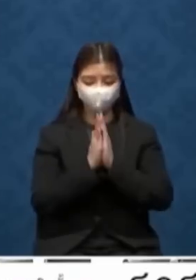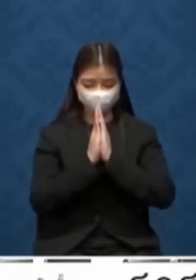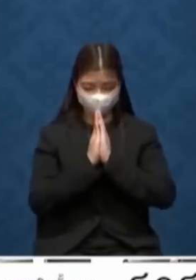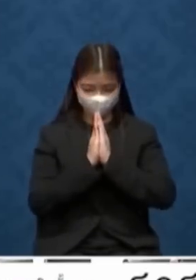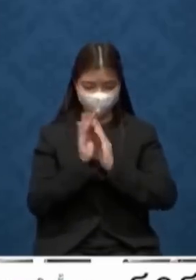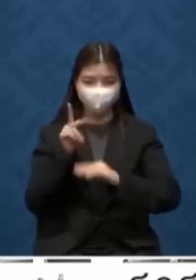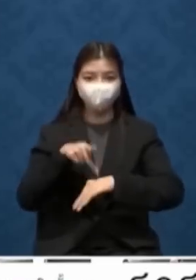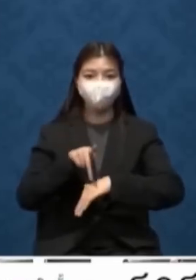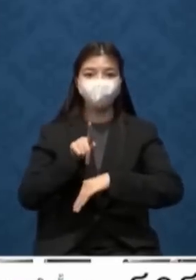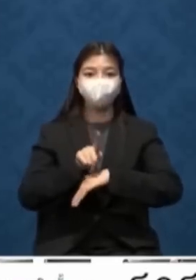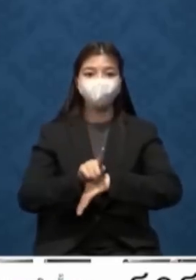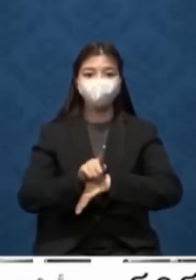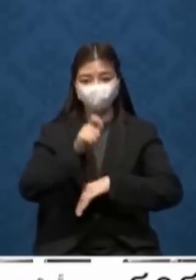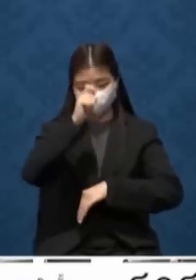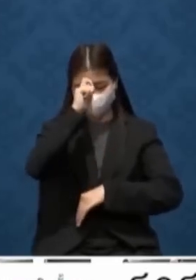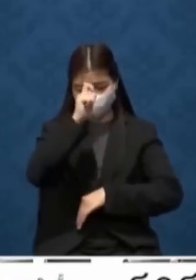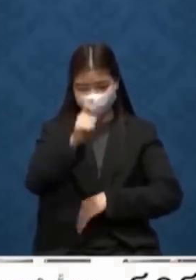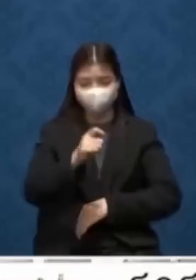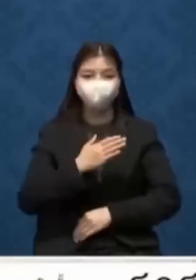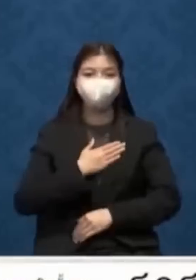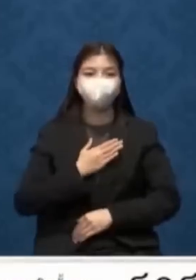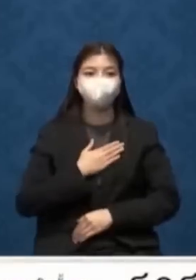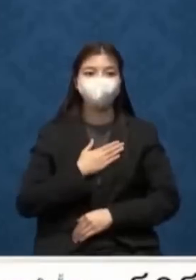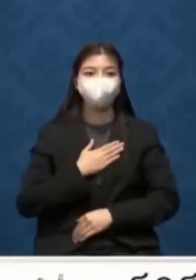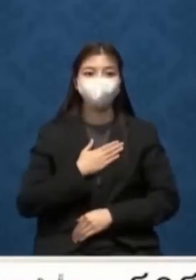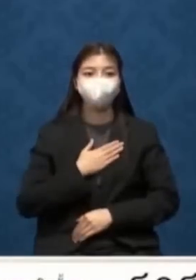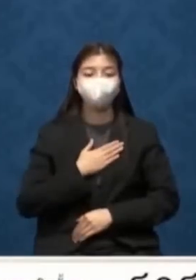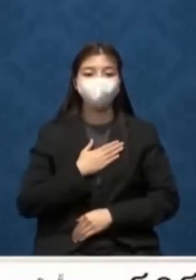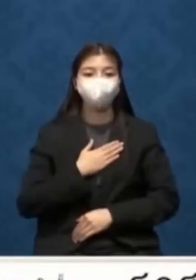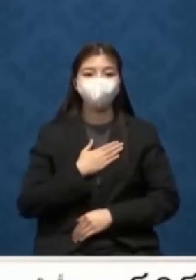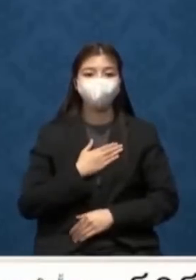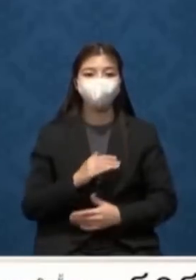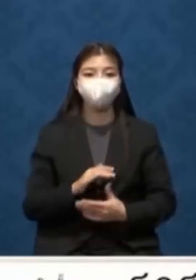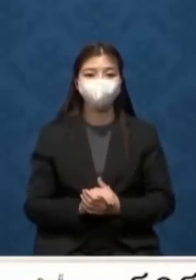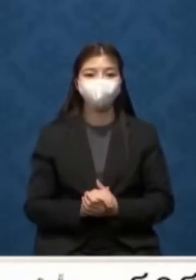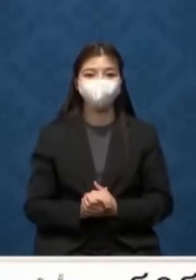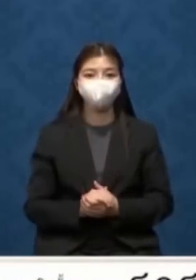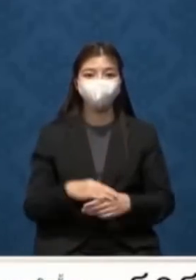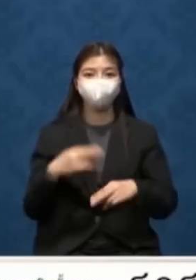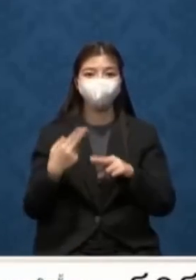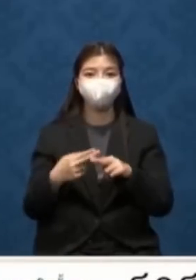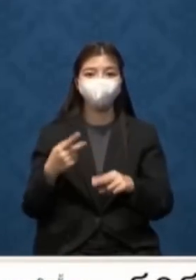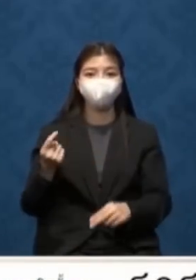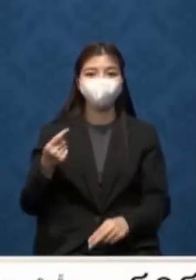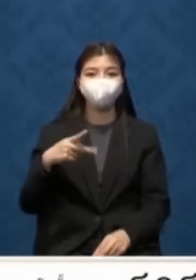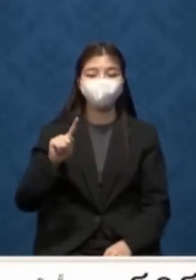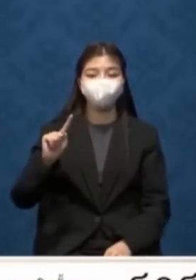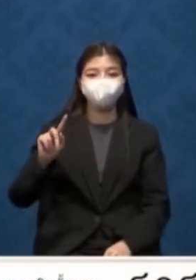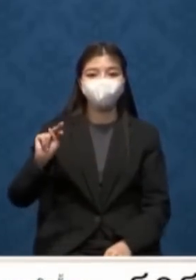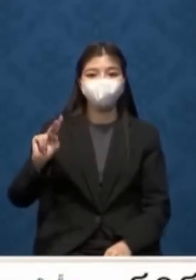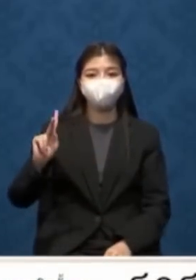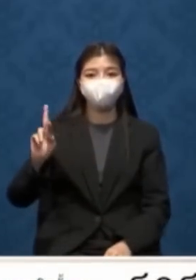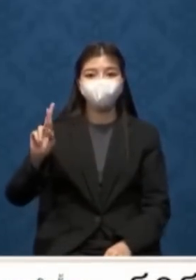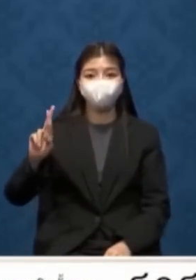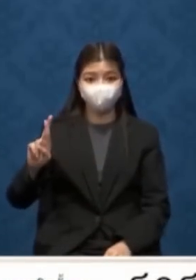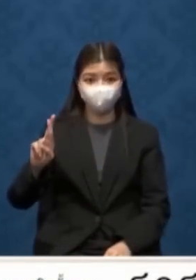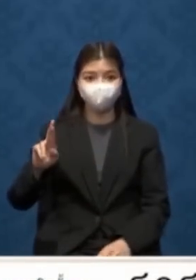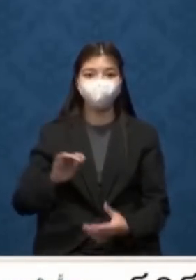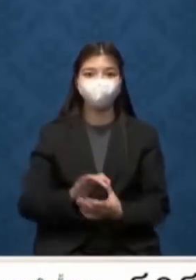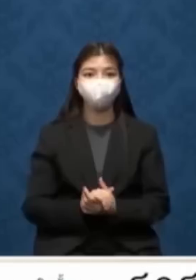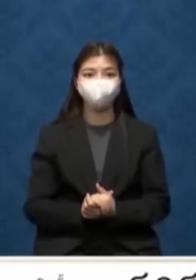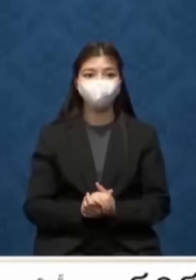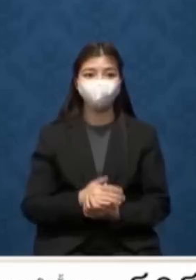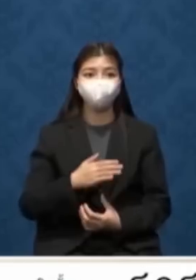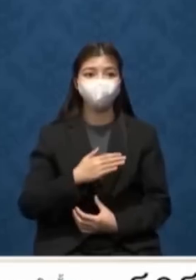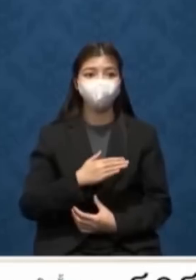านสภาที่เคารพท่านสมาชิกผู้ทรงเกียรติกับผมนายธนกรวังบุญคงชนะท่านประธานครับใช้สิทธิประท้ว